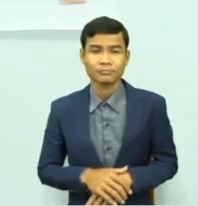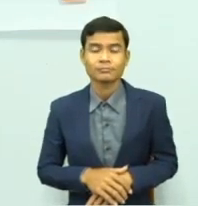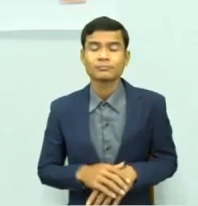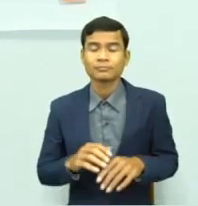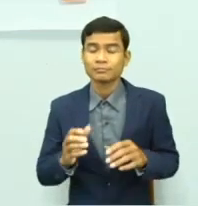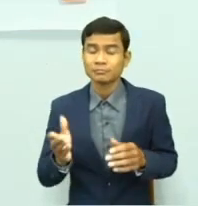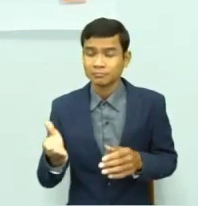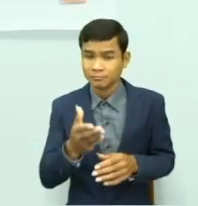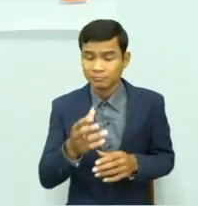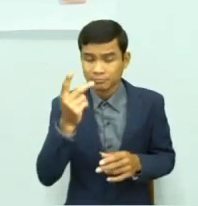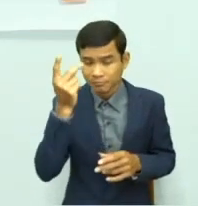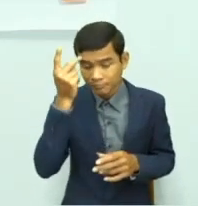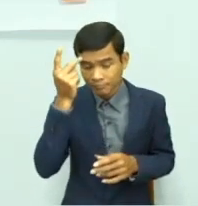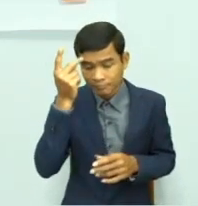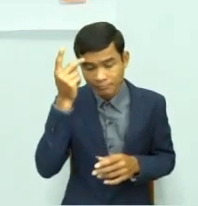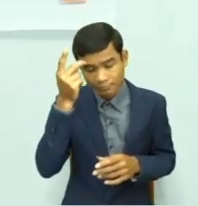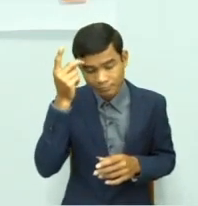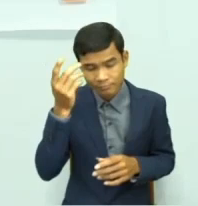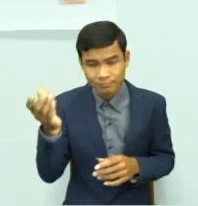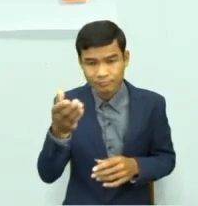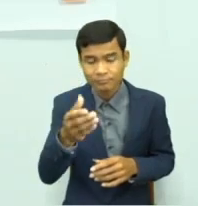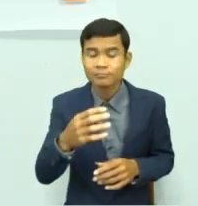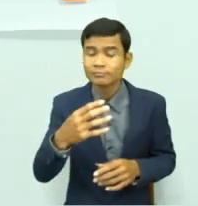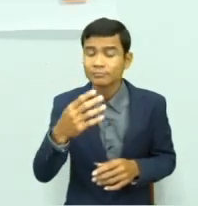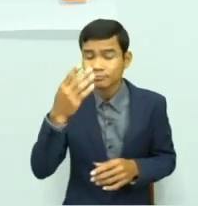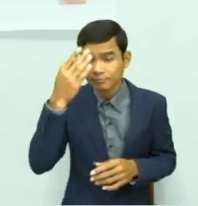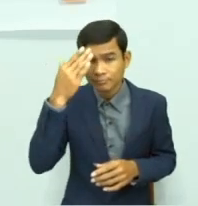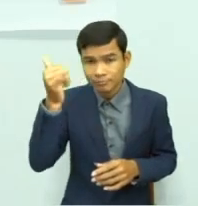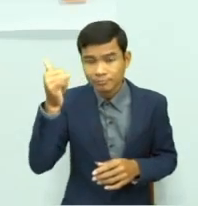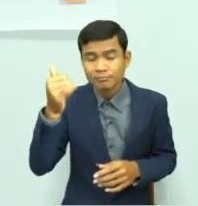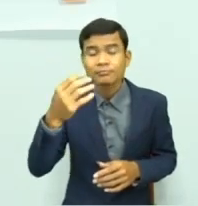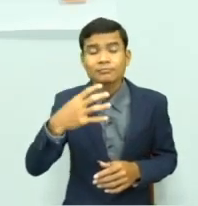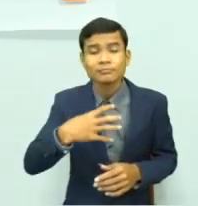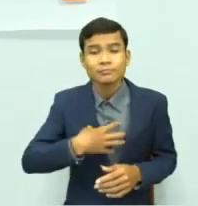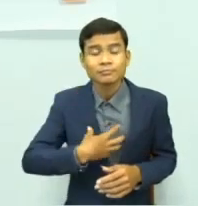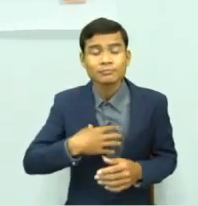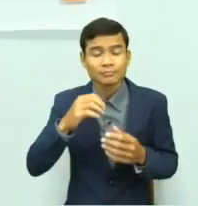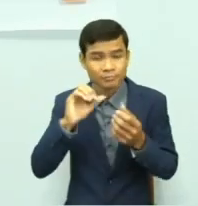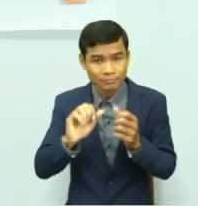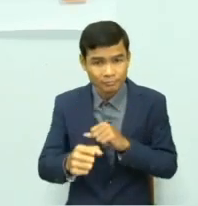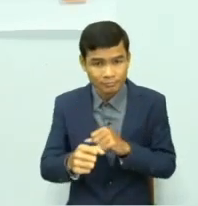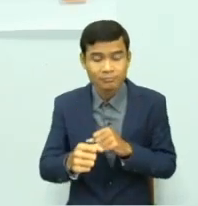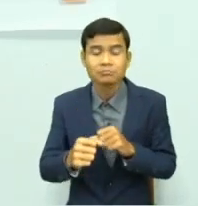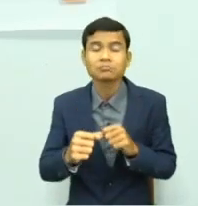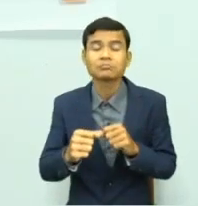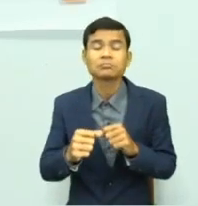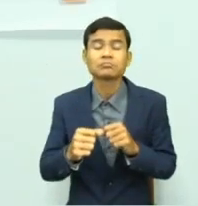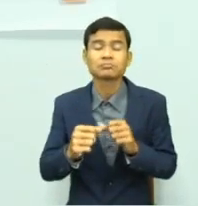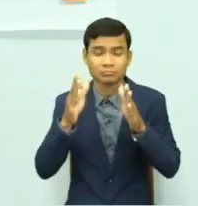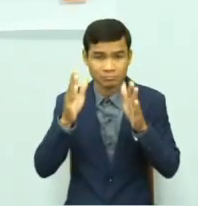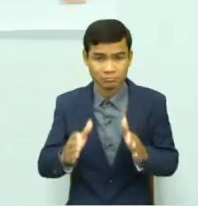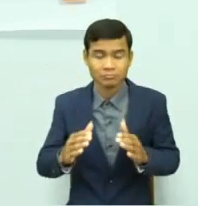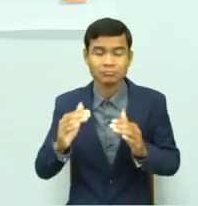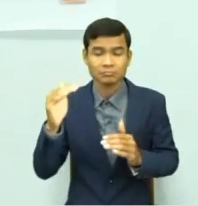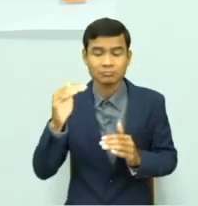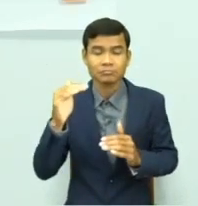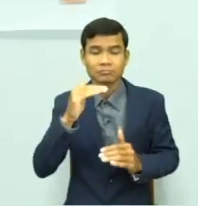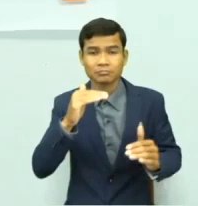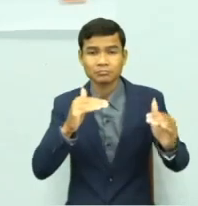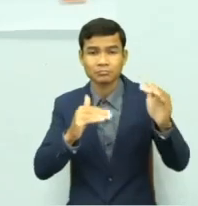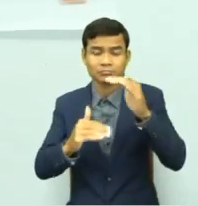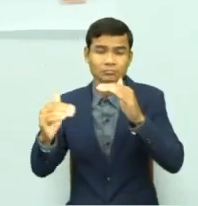chà con cực tặng ác khí mớ pru vầy ban chì con chóng khlai khluôn tứ chà chì nè co sang sna đầy thùm